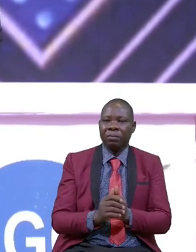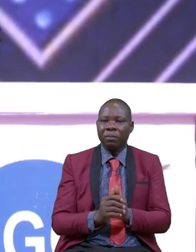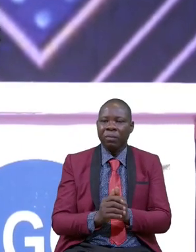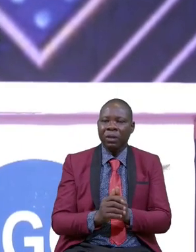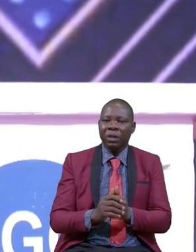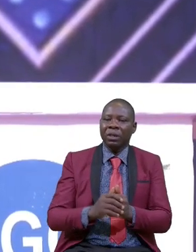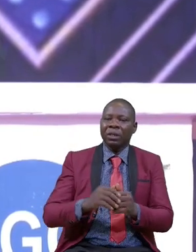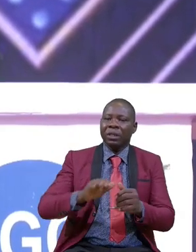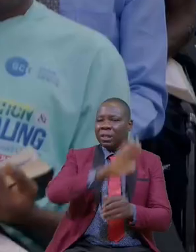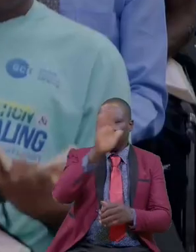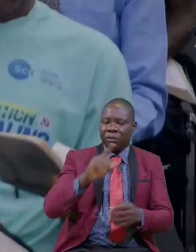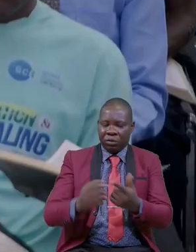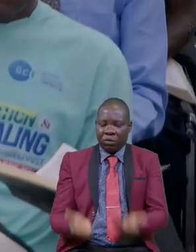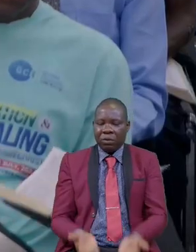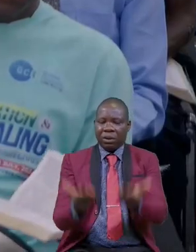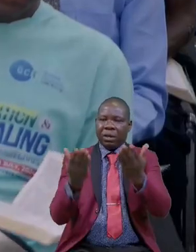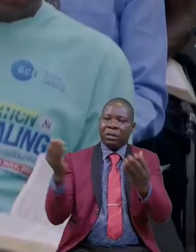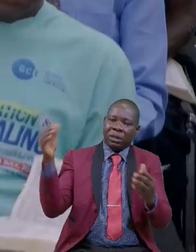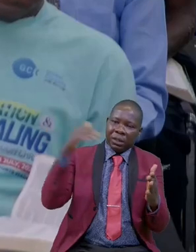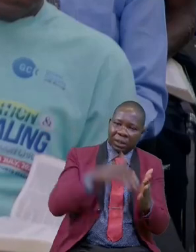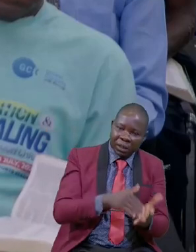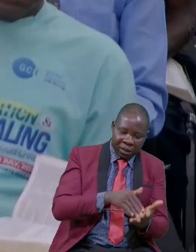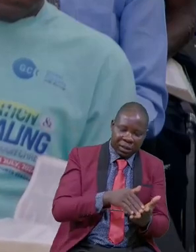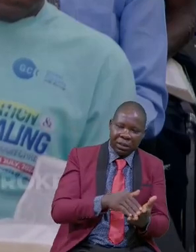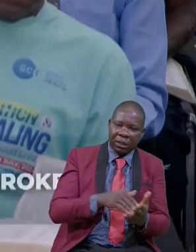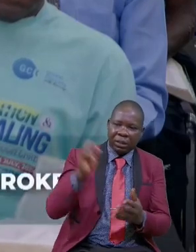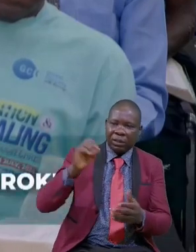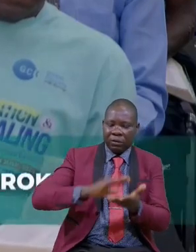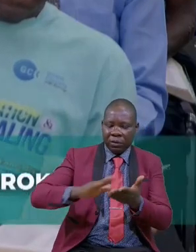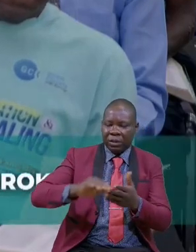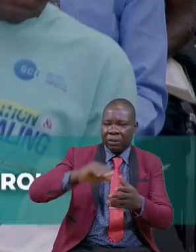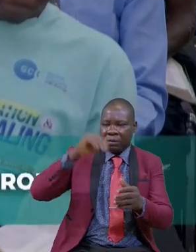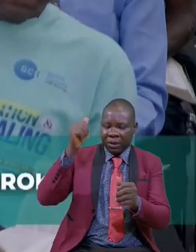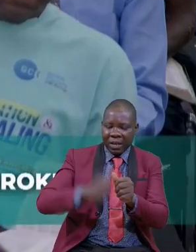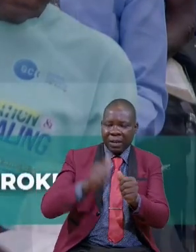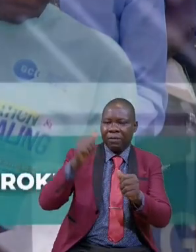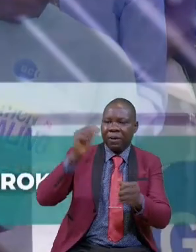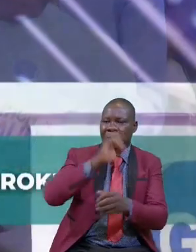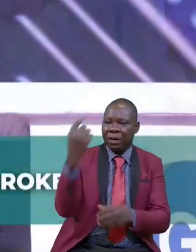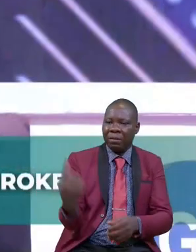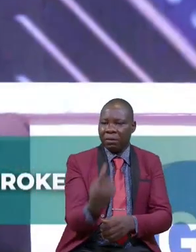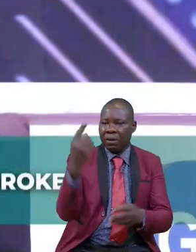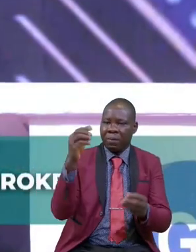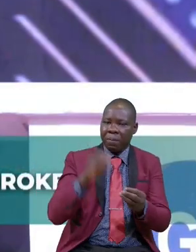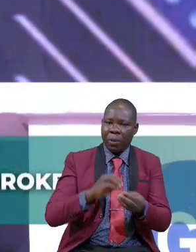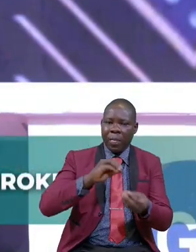Jesus' name. And we're looking at number two here. Le deuxième élément maintenant, la grâce